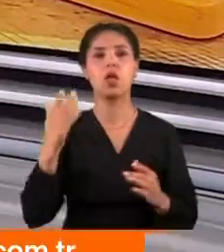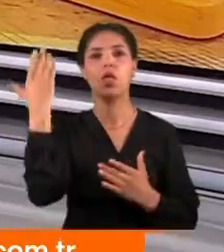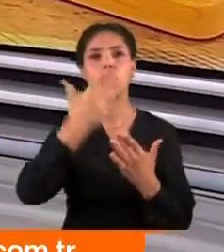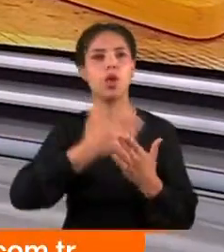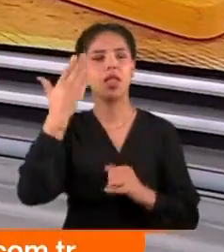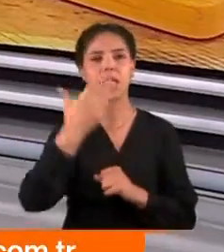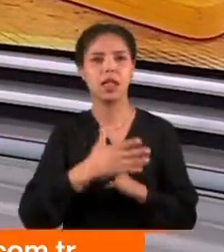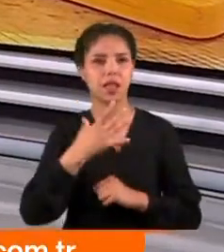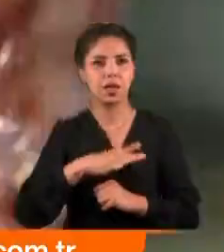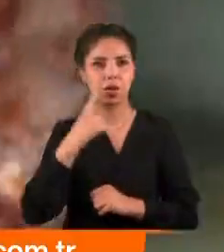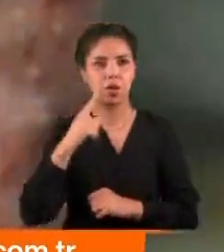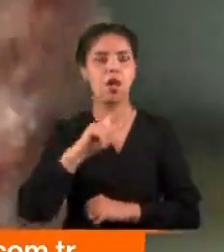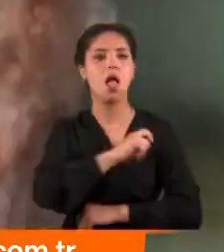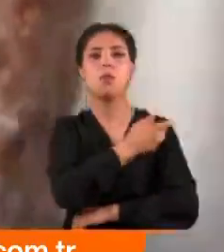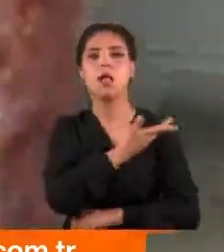karşı geldi.